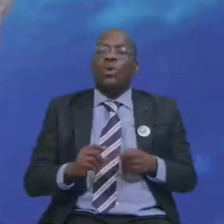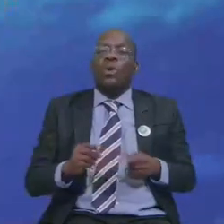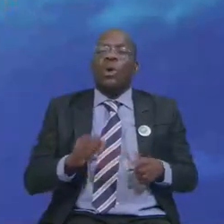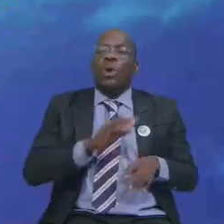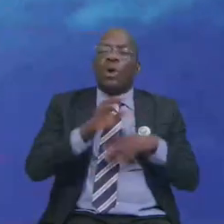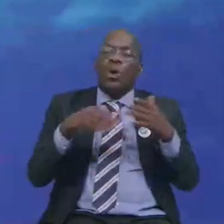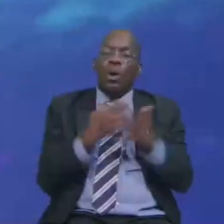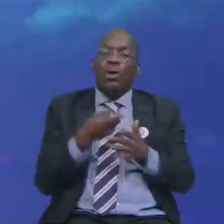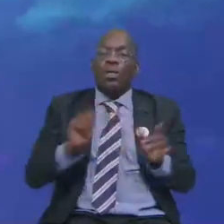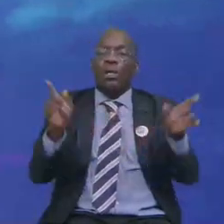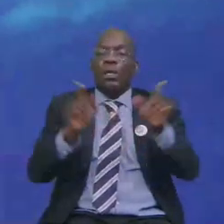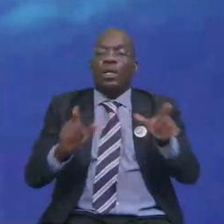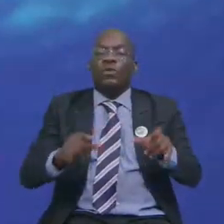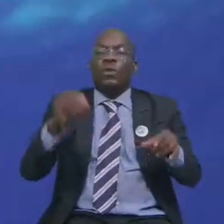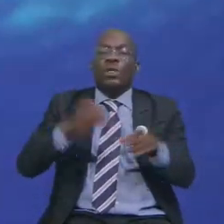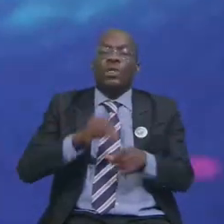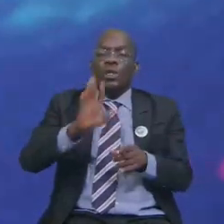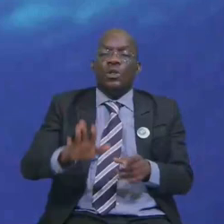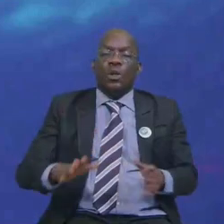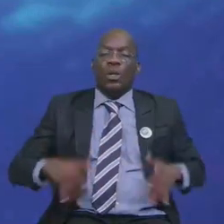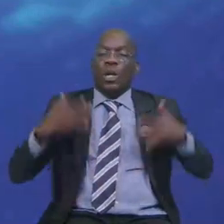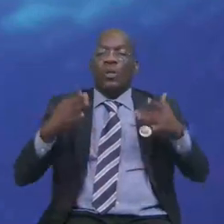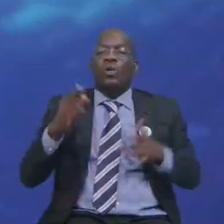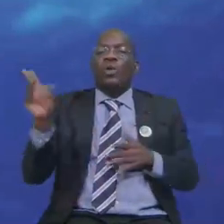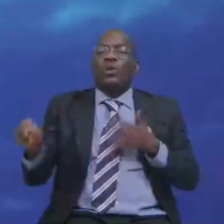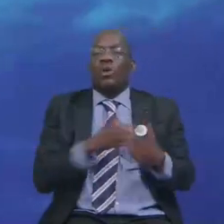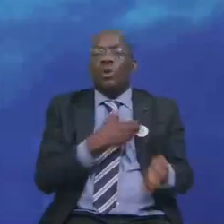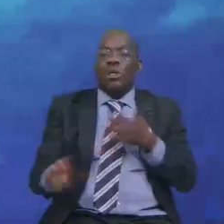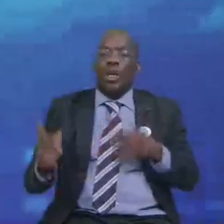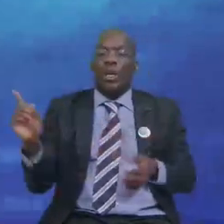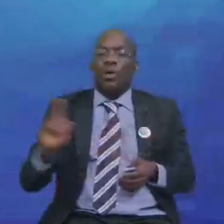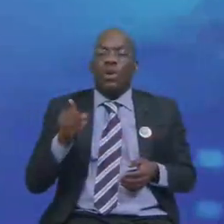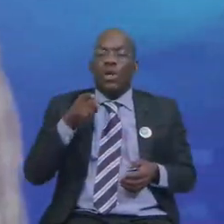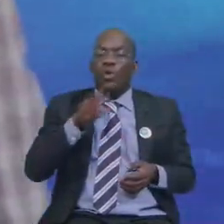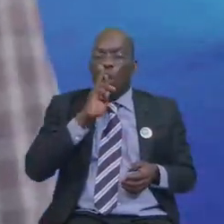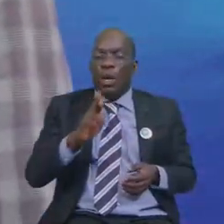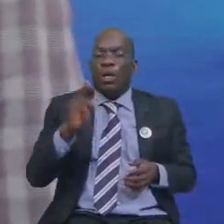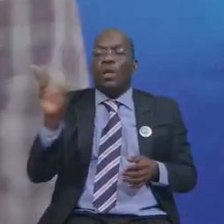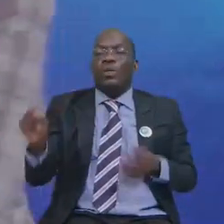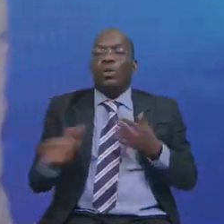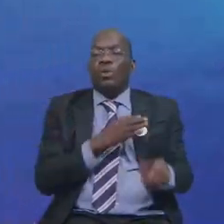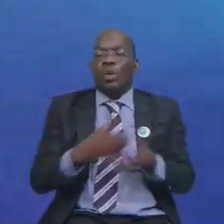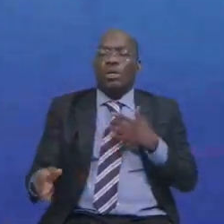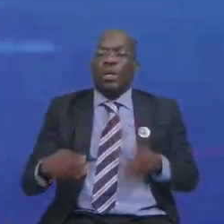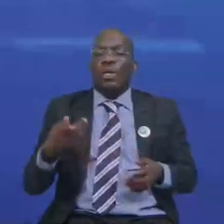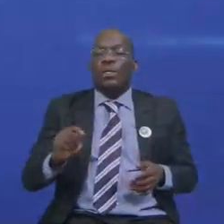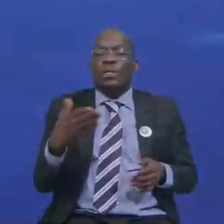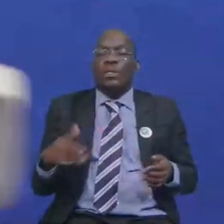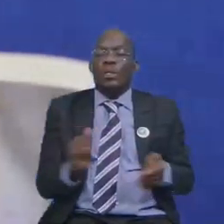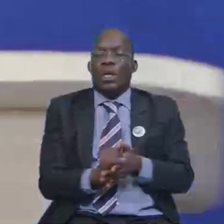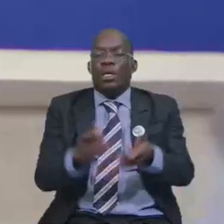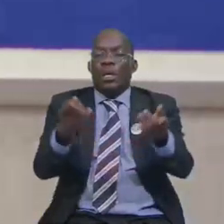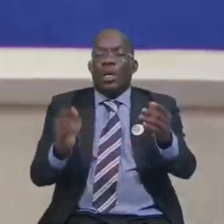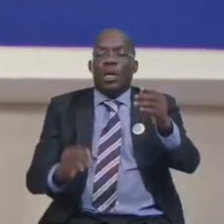vie peu importe là où tu te trouves peu importe les choses qui se qui